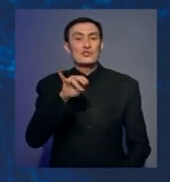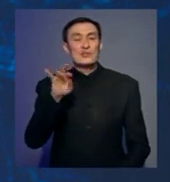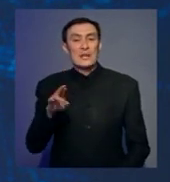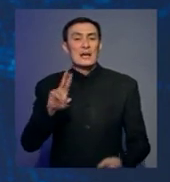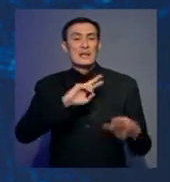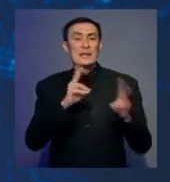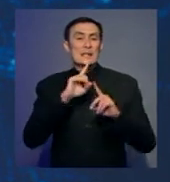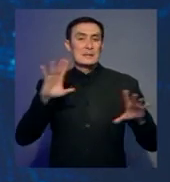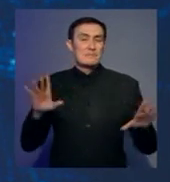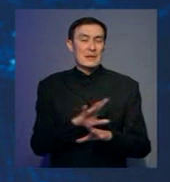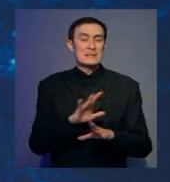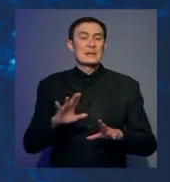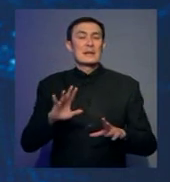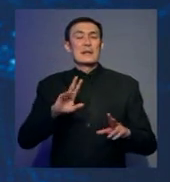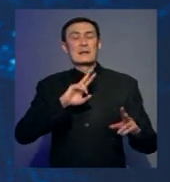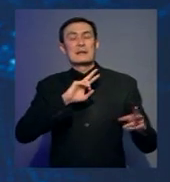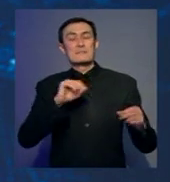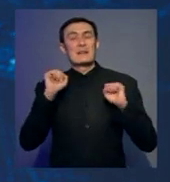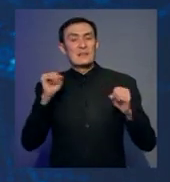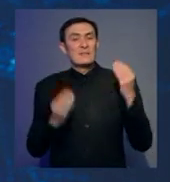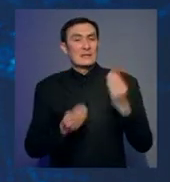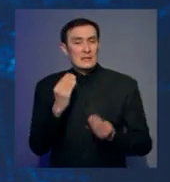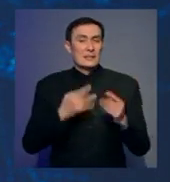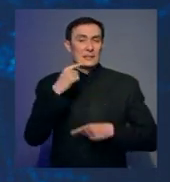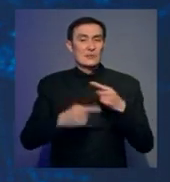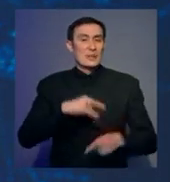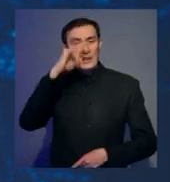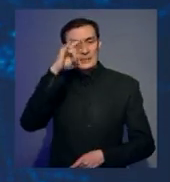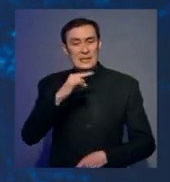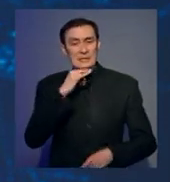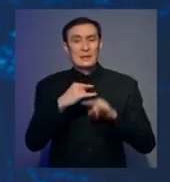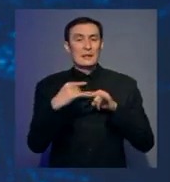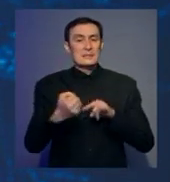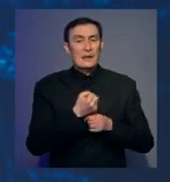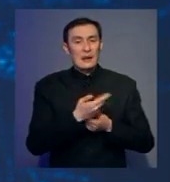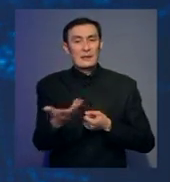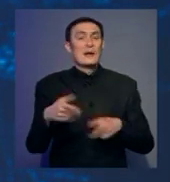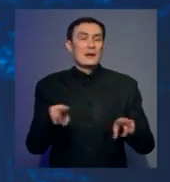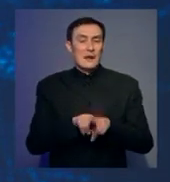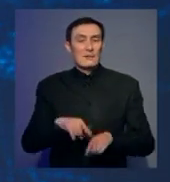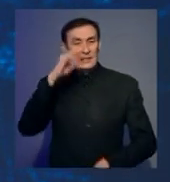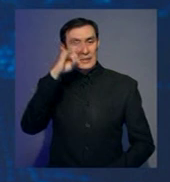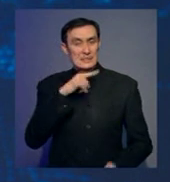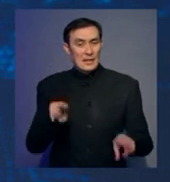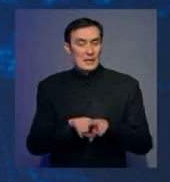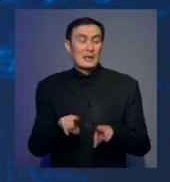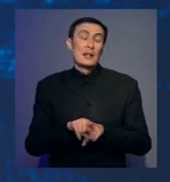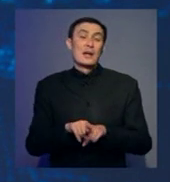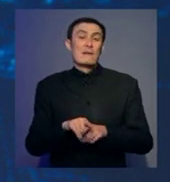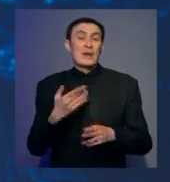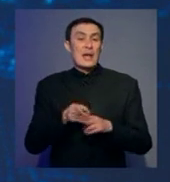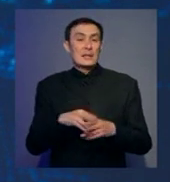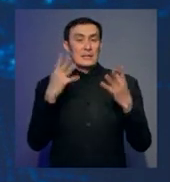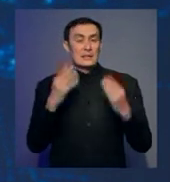Танцы, песни, национально-спортивные игры и традиционный казахский дастархан. Все как на родине. В этом году день